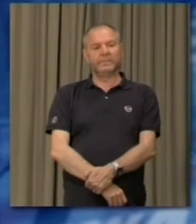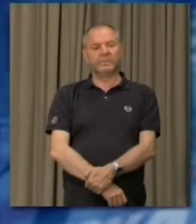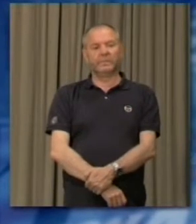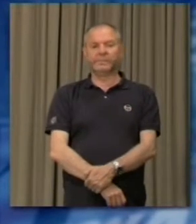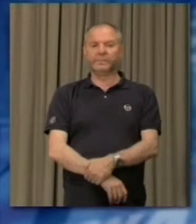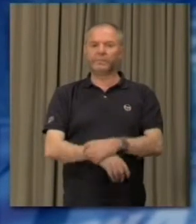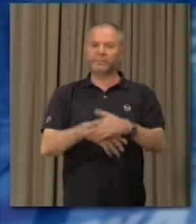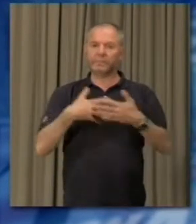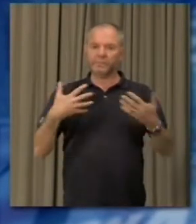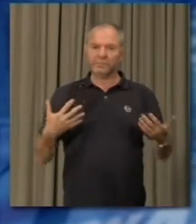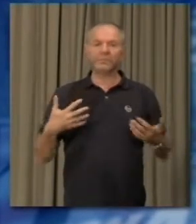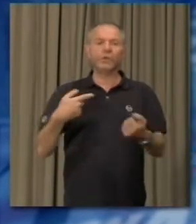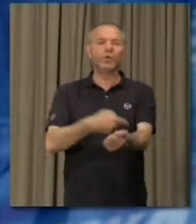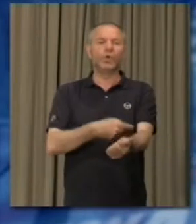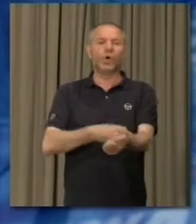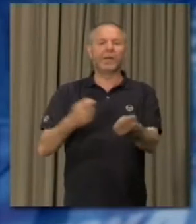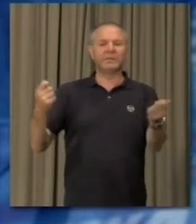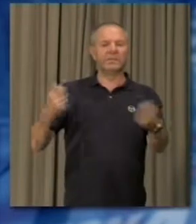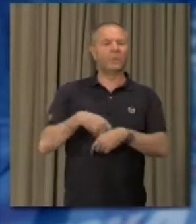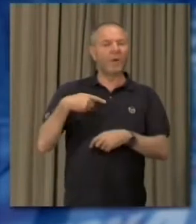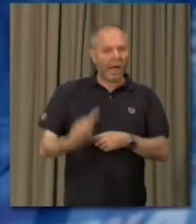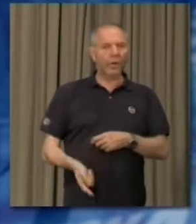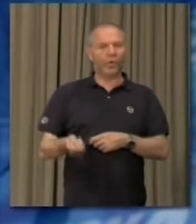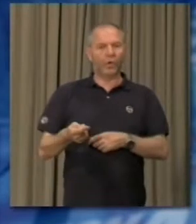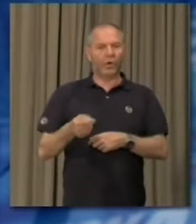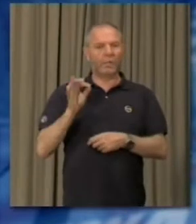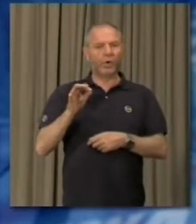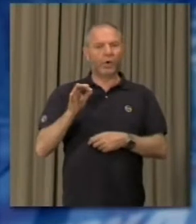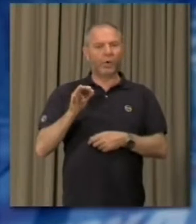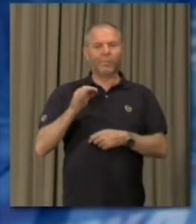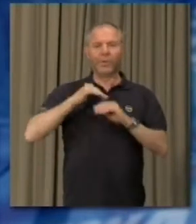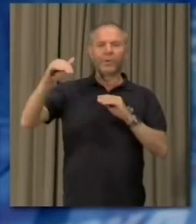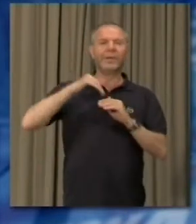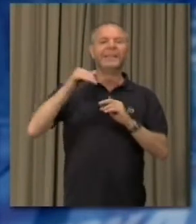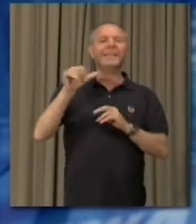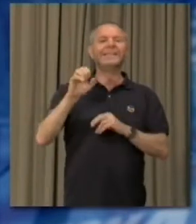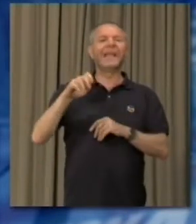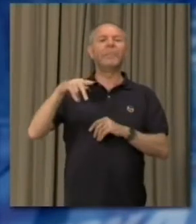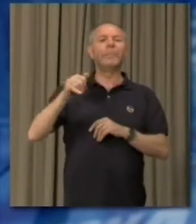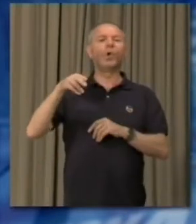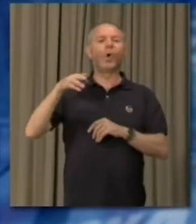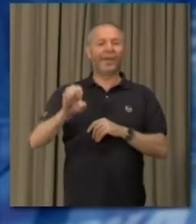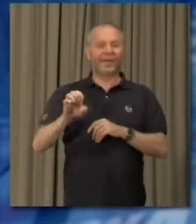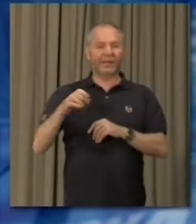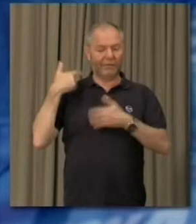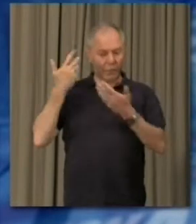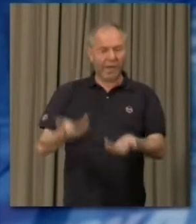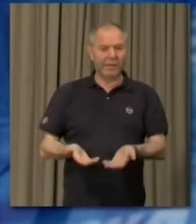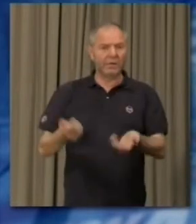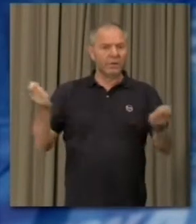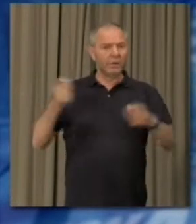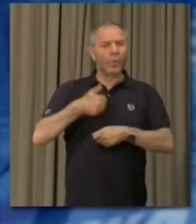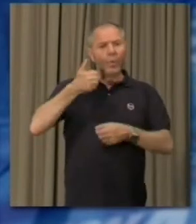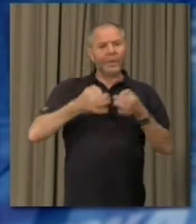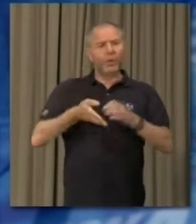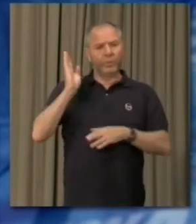Ancora un sequestro di stupefacenti all'ombra del Sempione. L'ultimo in ordine di tempo ha portato al sequestro di più di un chilogrammo di cocaina. In manette è finito